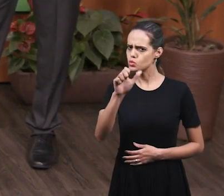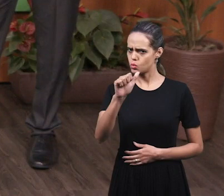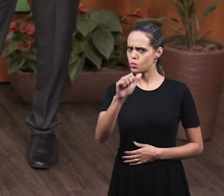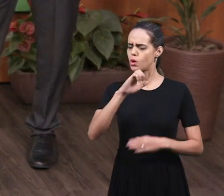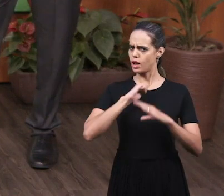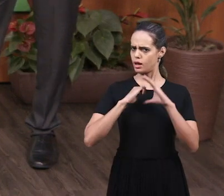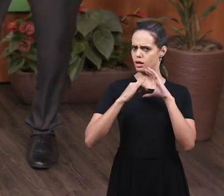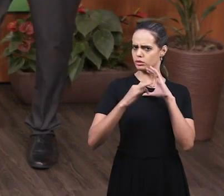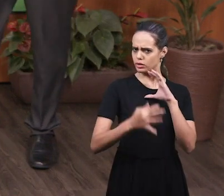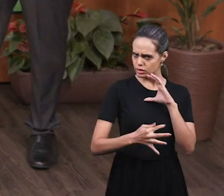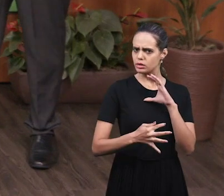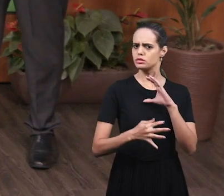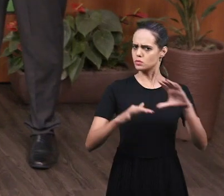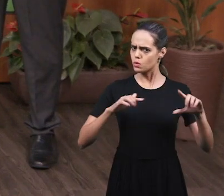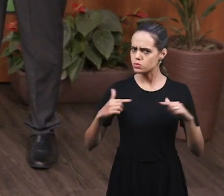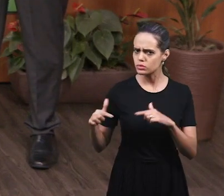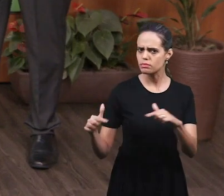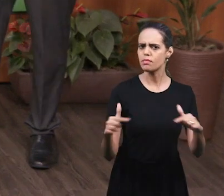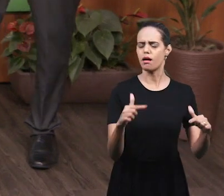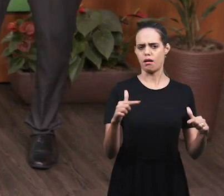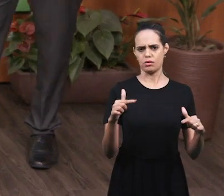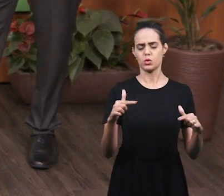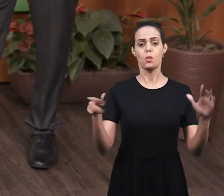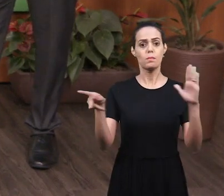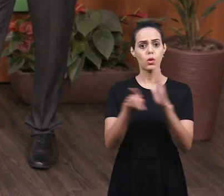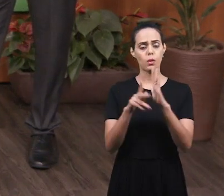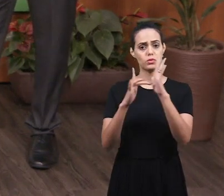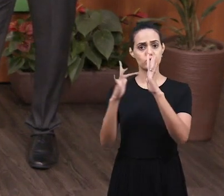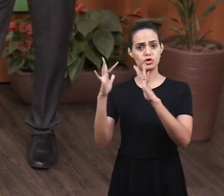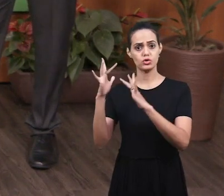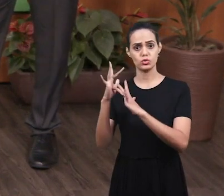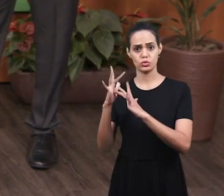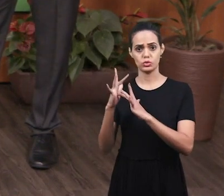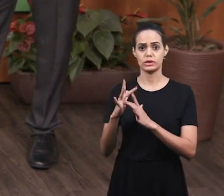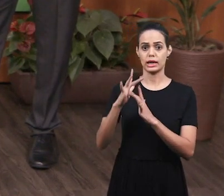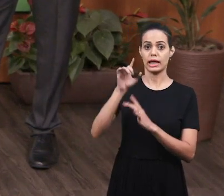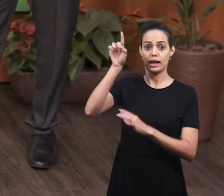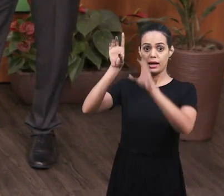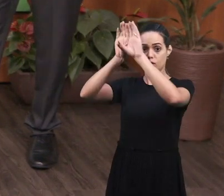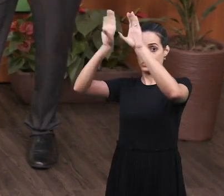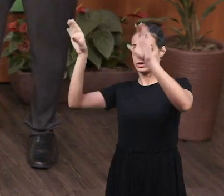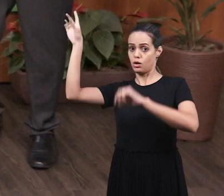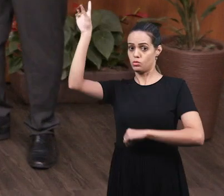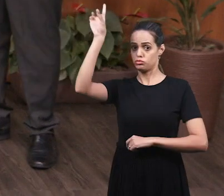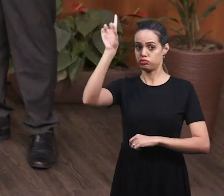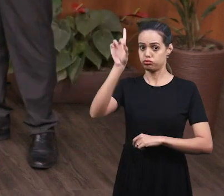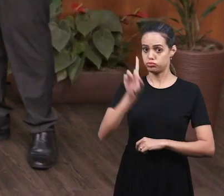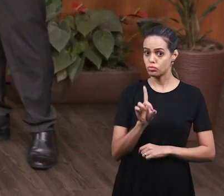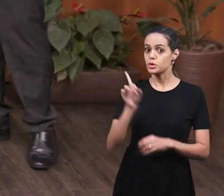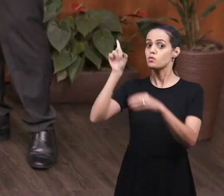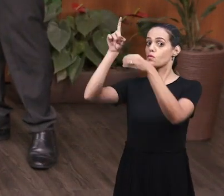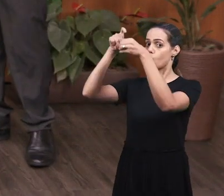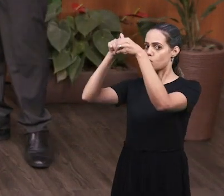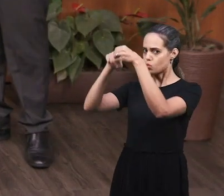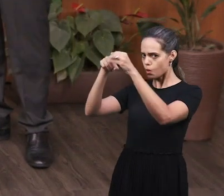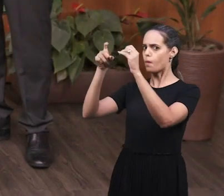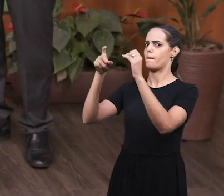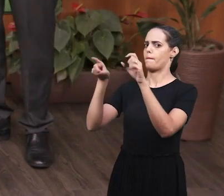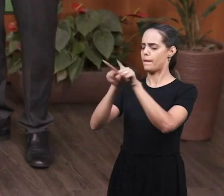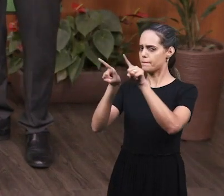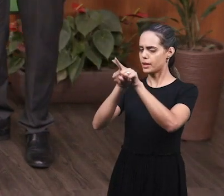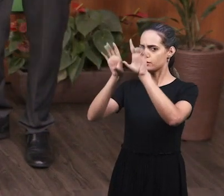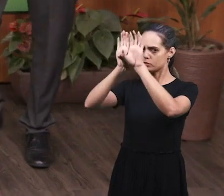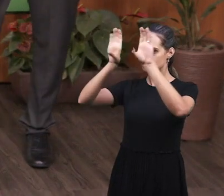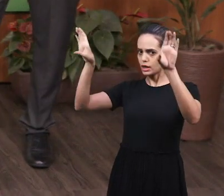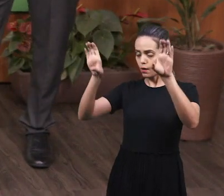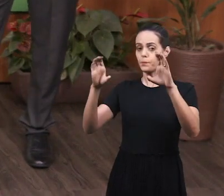au caractère et le service du Seigneur Jésus qui sont venus du ciel et sont venus vers là-bas. Et cela nous ramène à